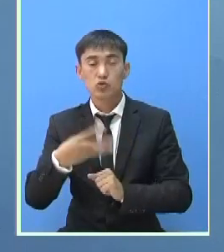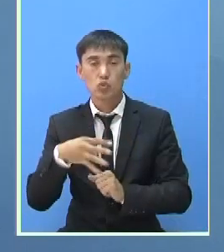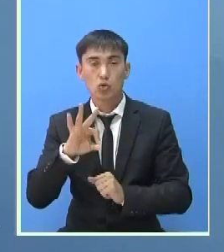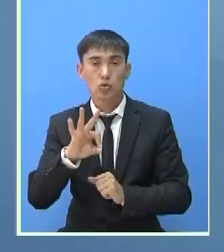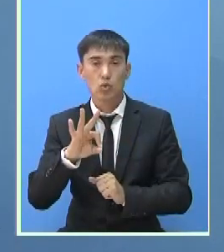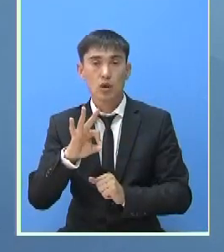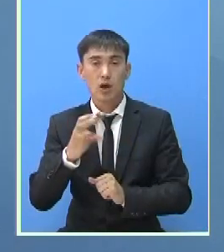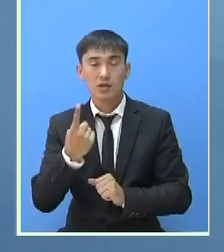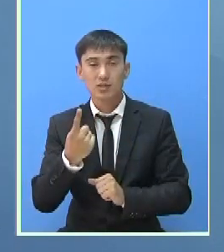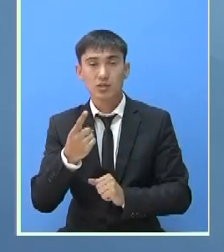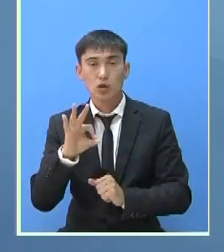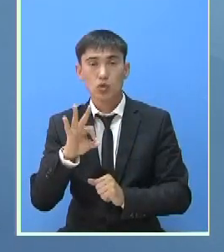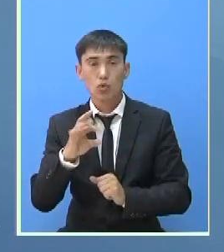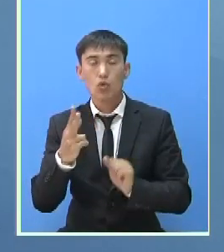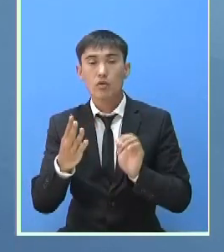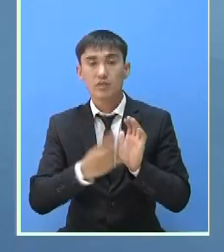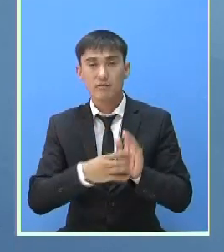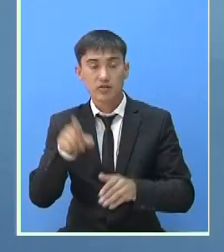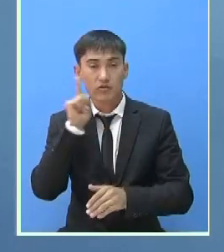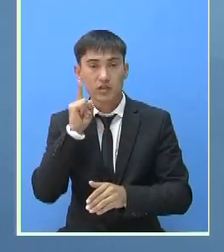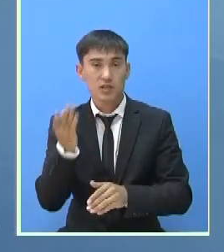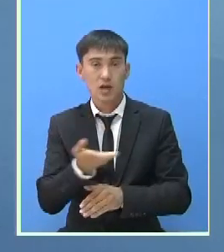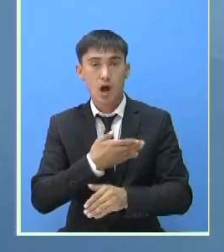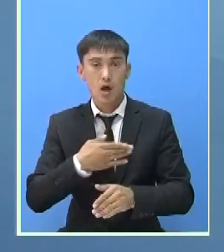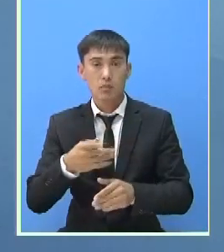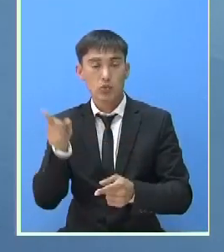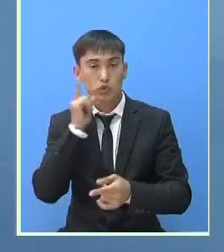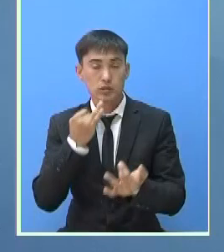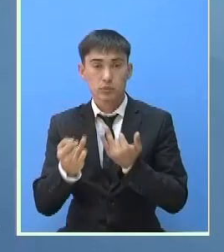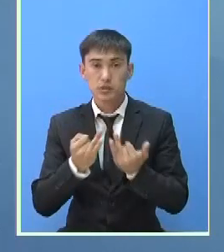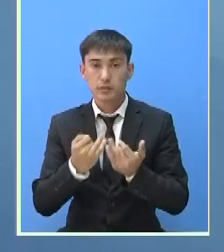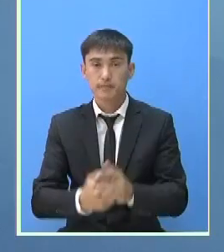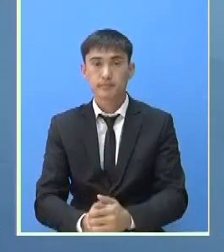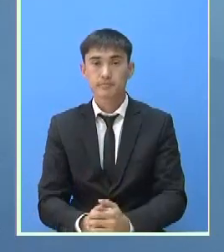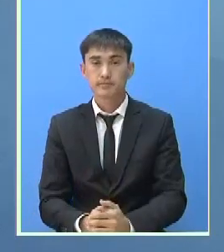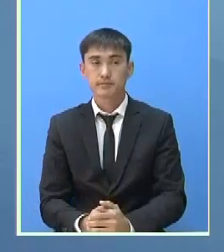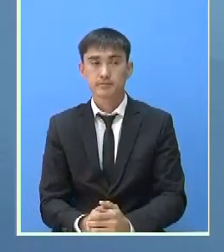в городе Талдыкурган 400109. Звоните, пожалуйста, подключайтесь к нашей беседе.